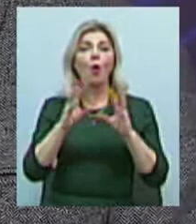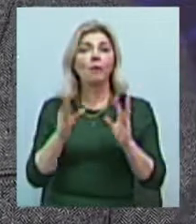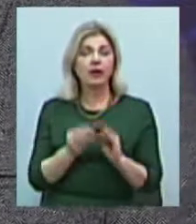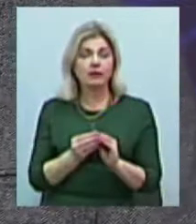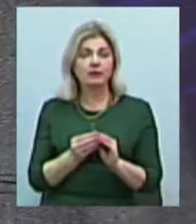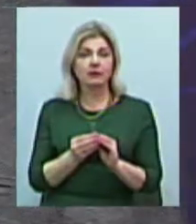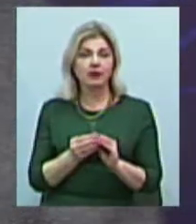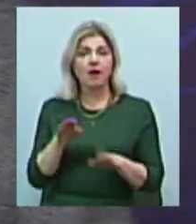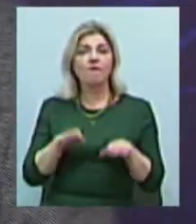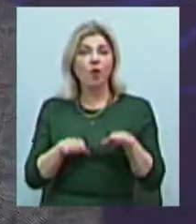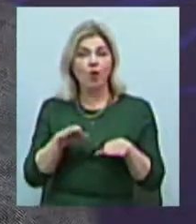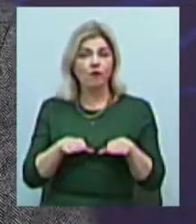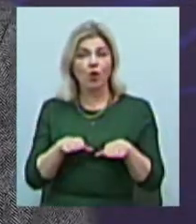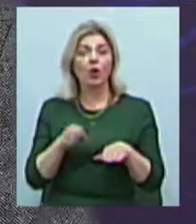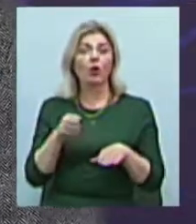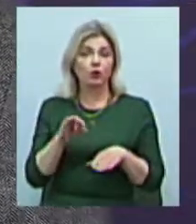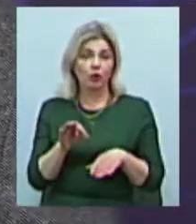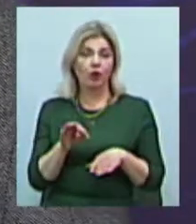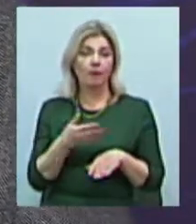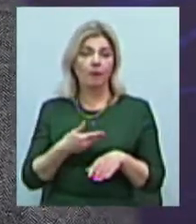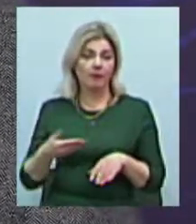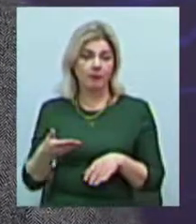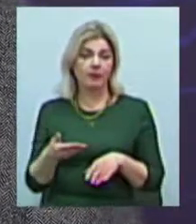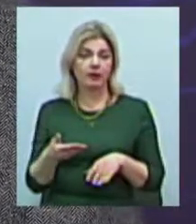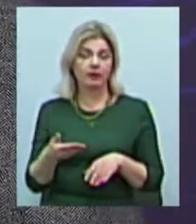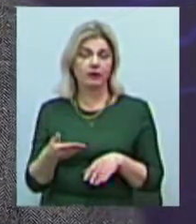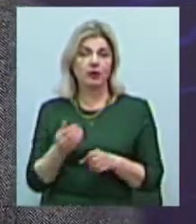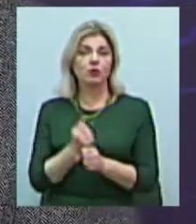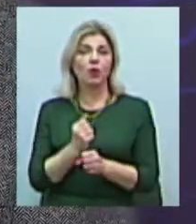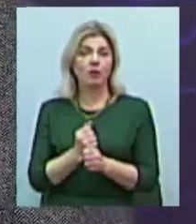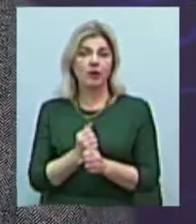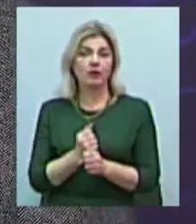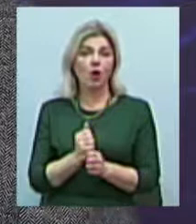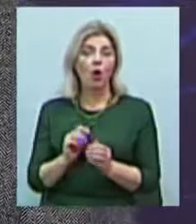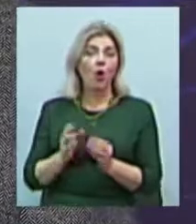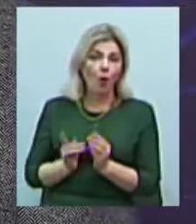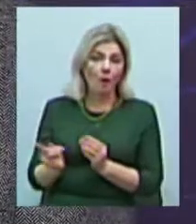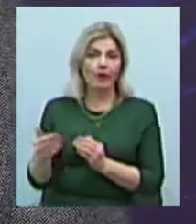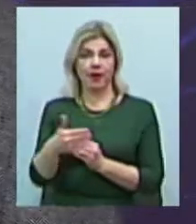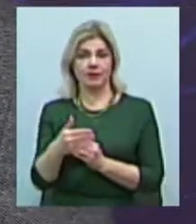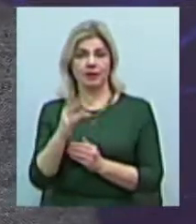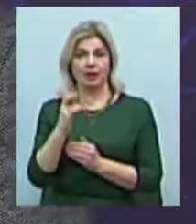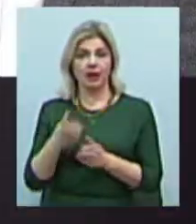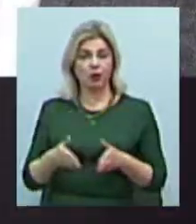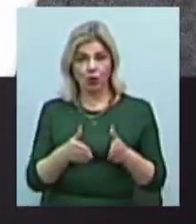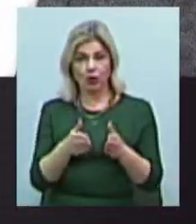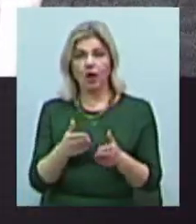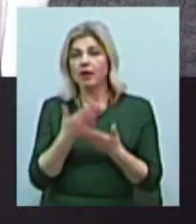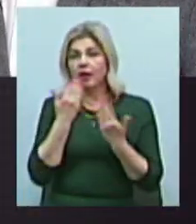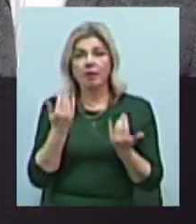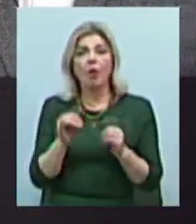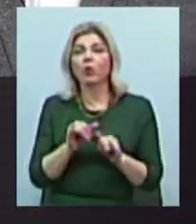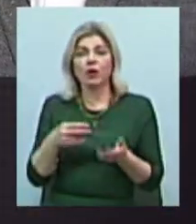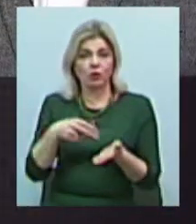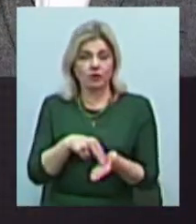комплексу вагового, то ми зробили об'їзд цієї дороги. На цій дорозі нема де його встановити.